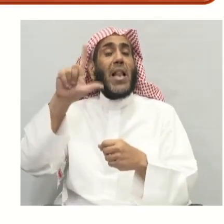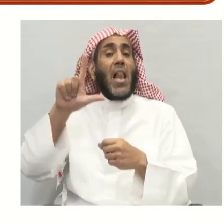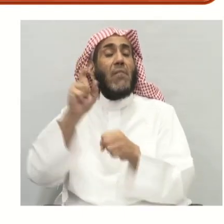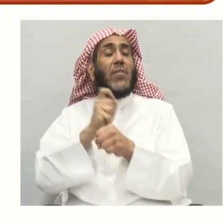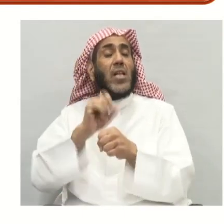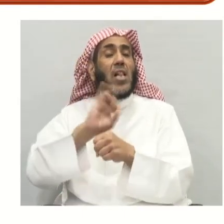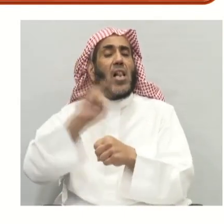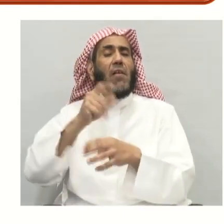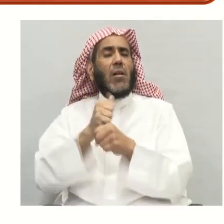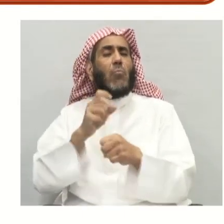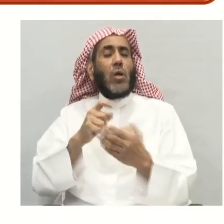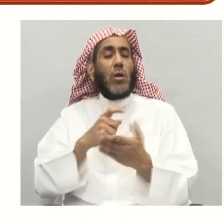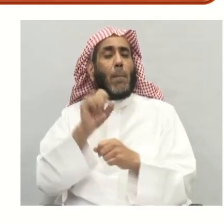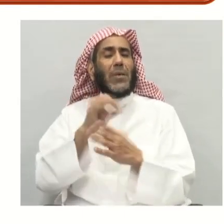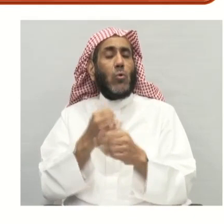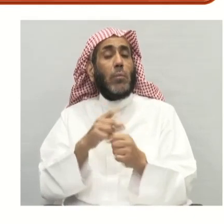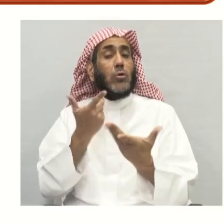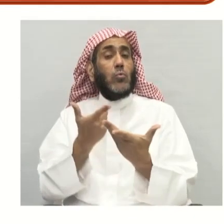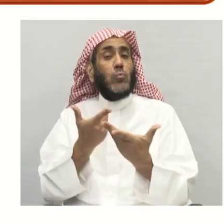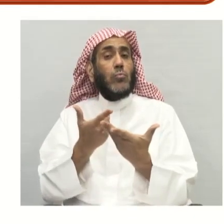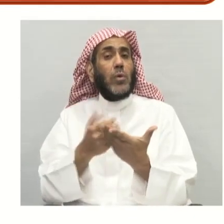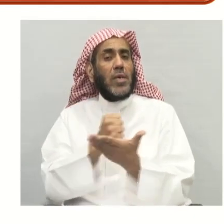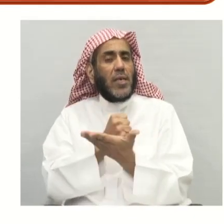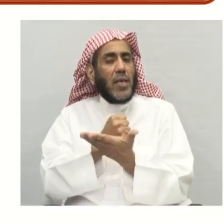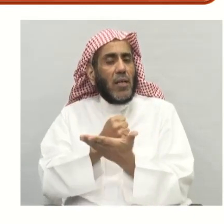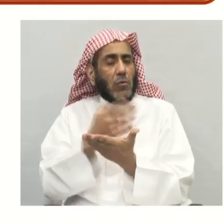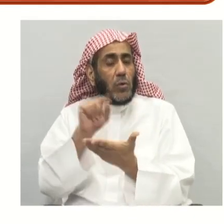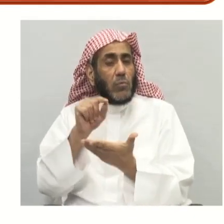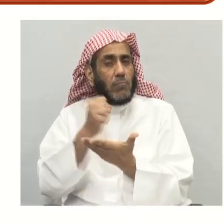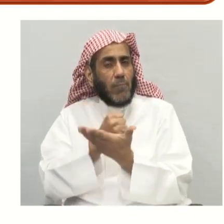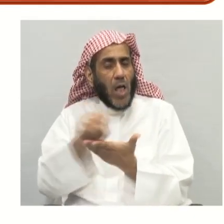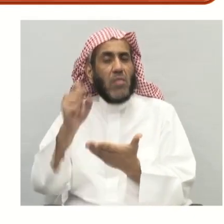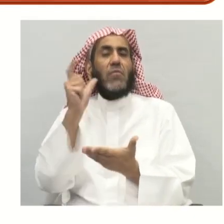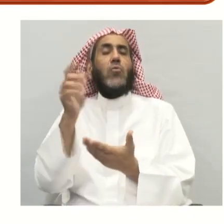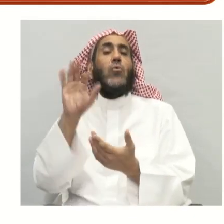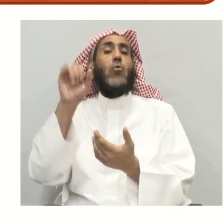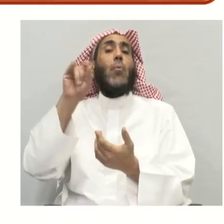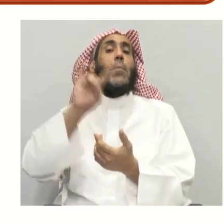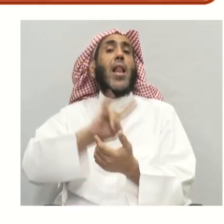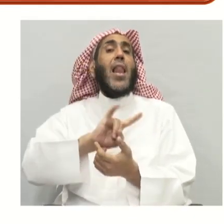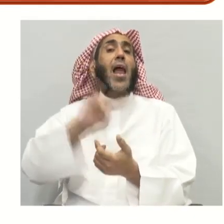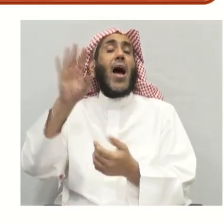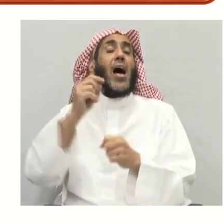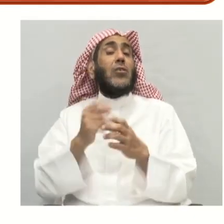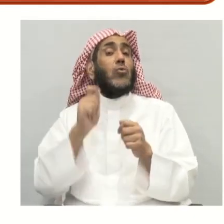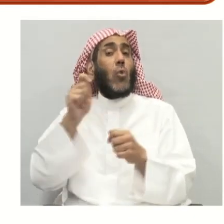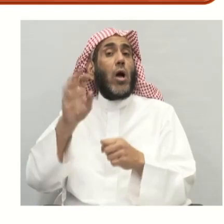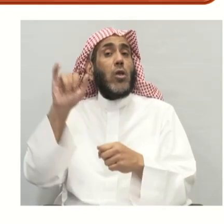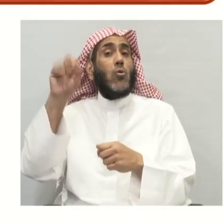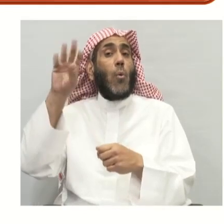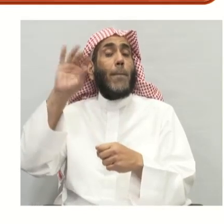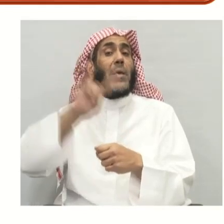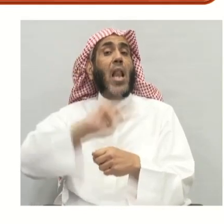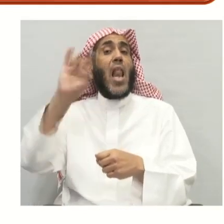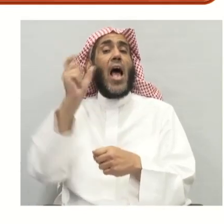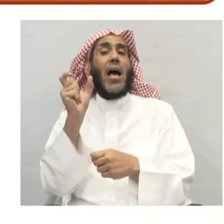مضارع مجزوم وعلامه جزمه احسنتم حذف النون اصلها يهملان